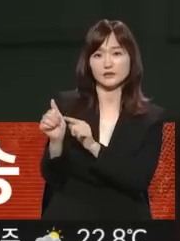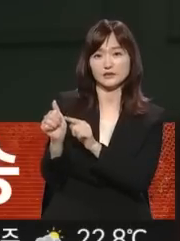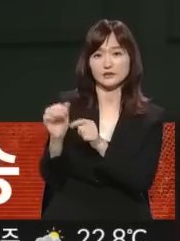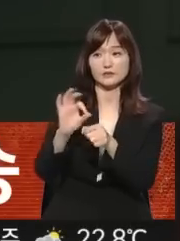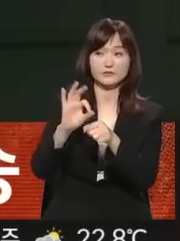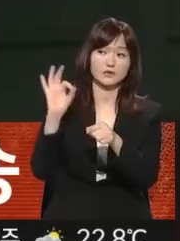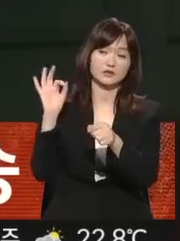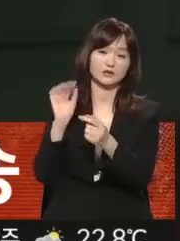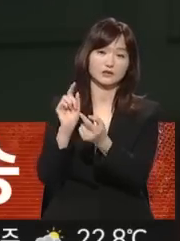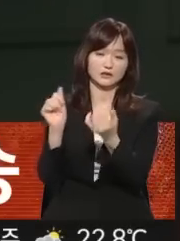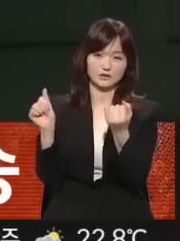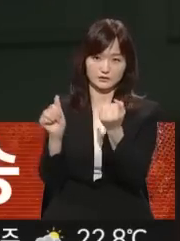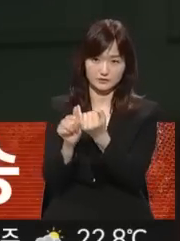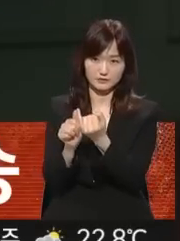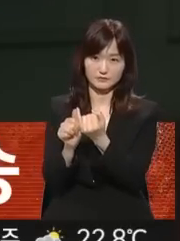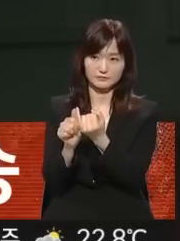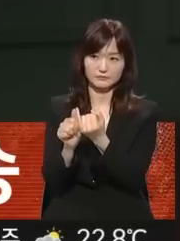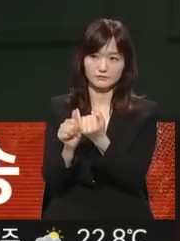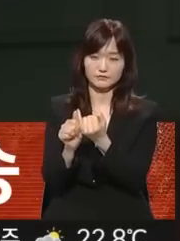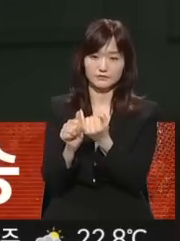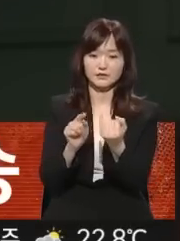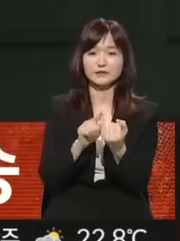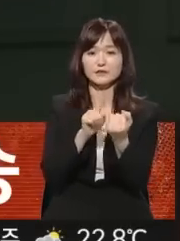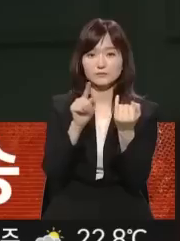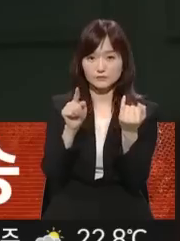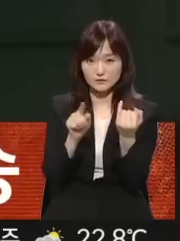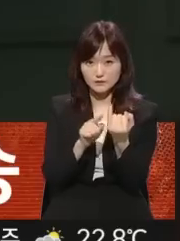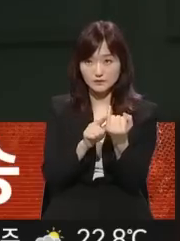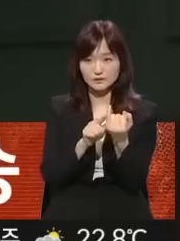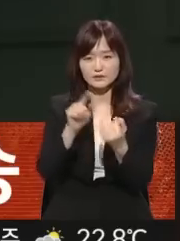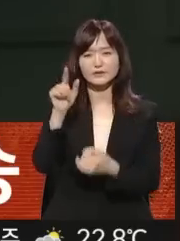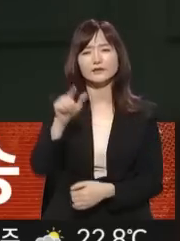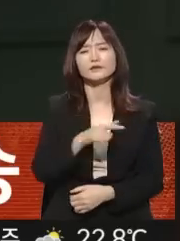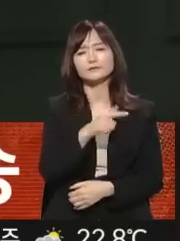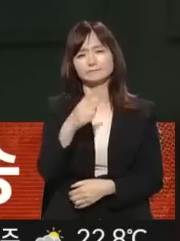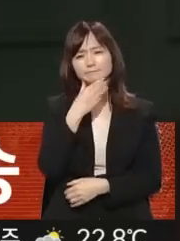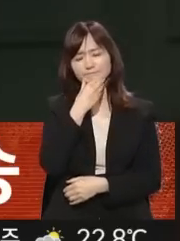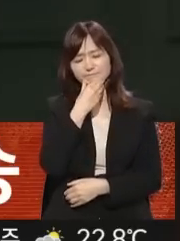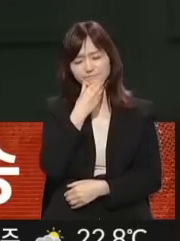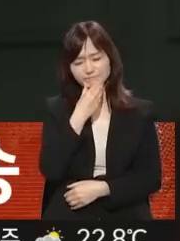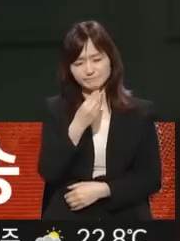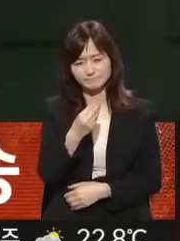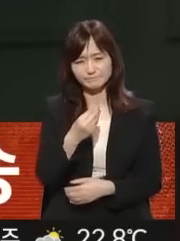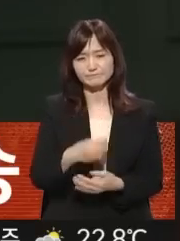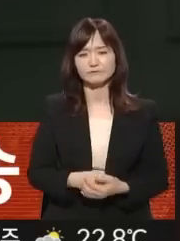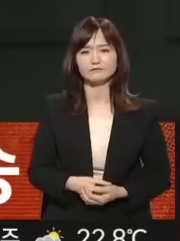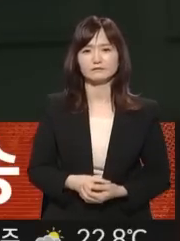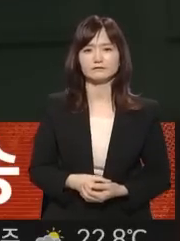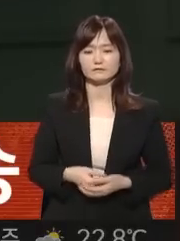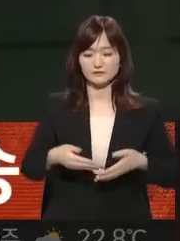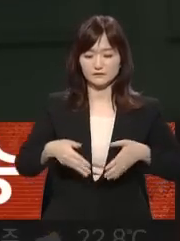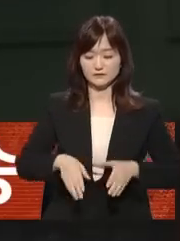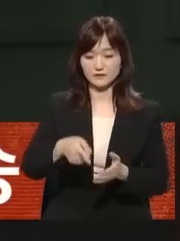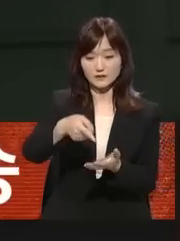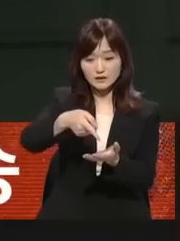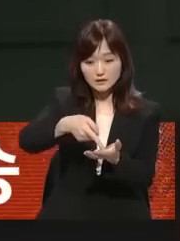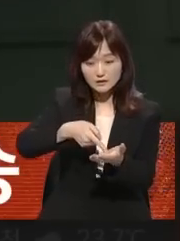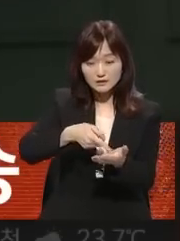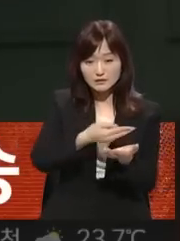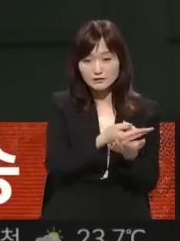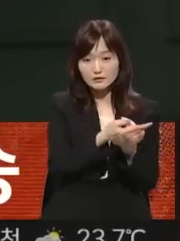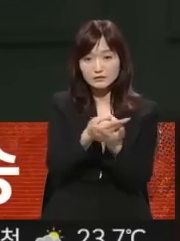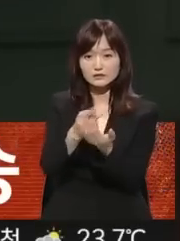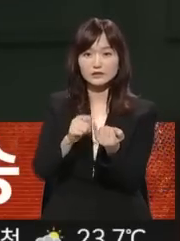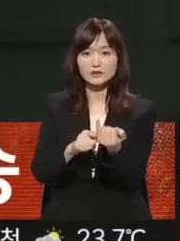전에 결혼을 했습니다 그러다가 아이까지 생겨서 정말 하루하루 행복하기만 했는데 제왕절개 하러 들어간 딸이 갑자기